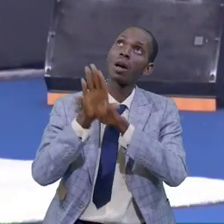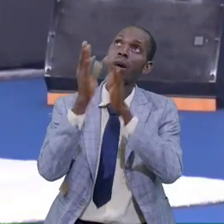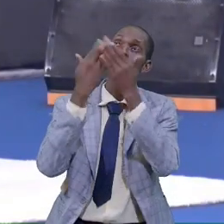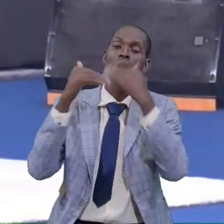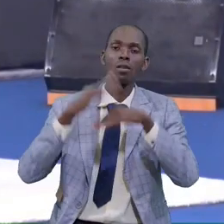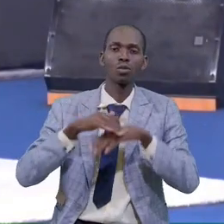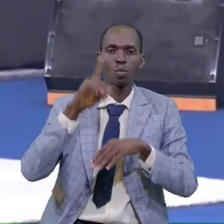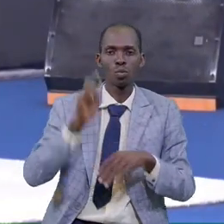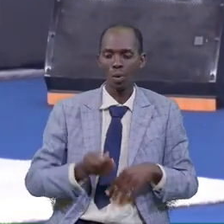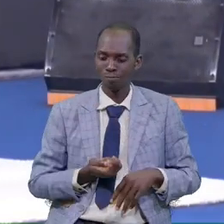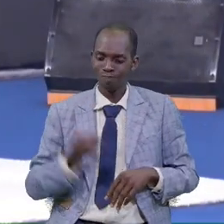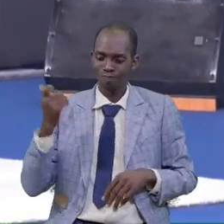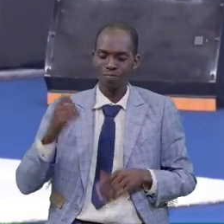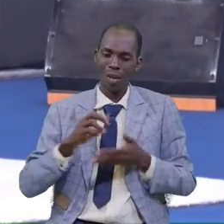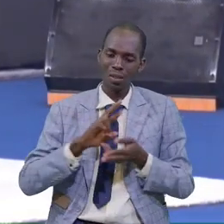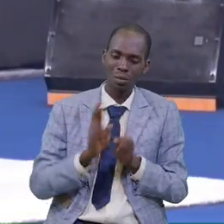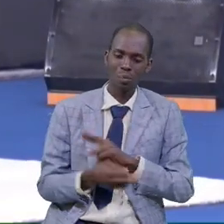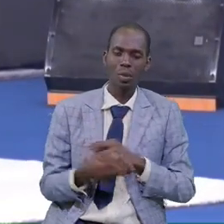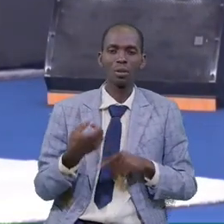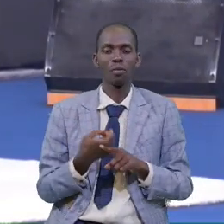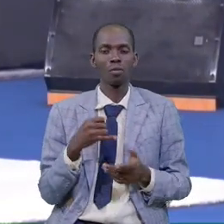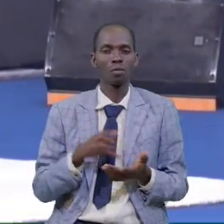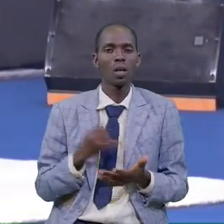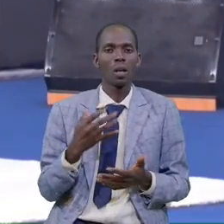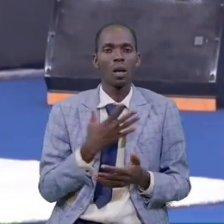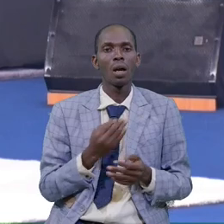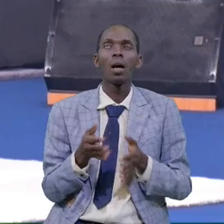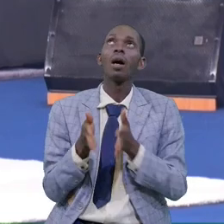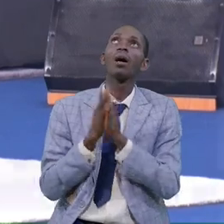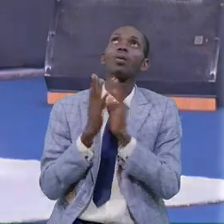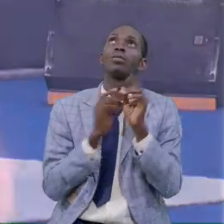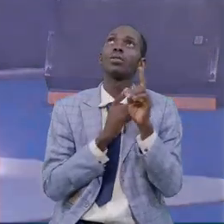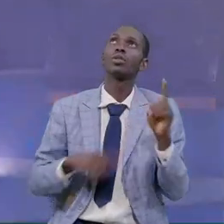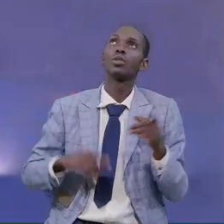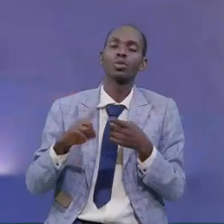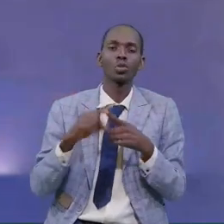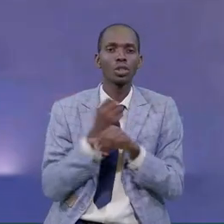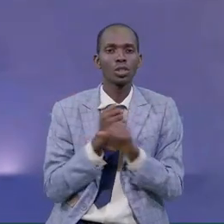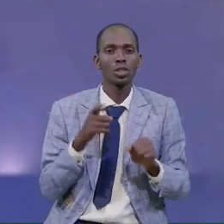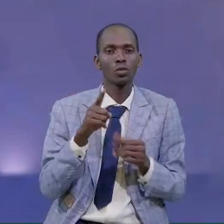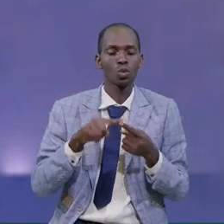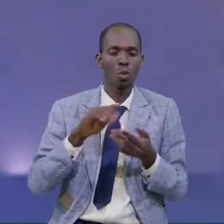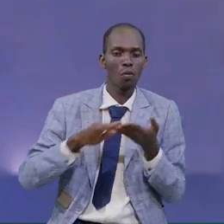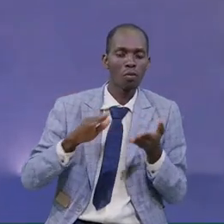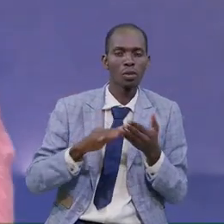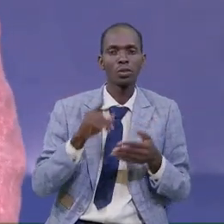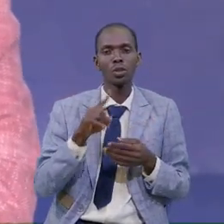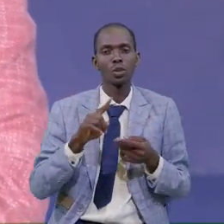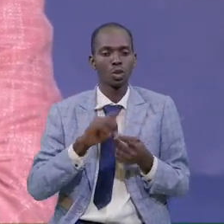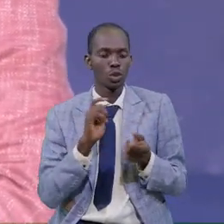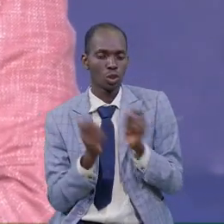te débarrasser de ça. Tu dois te repentir de ces choses et demander au Seigneur de te sauver, de te pardonner, de transformer ta vie.